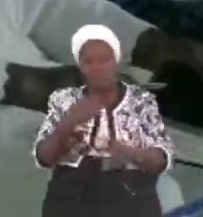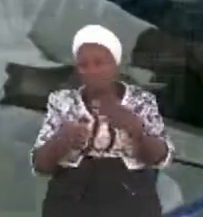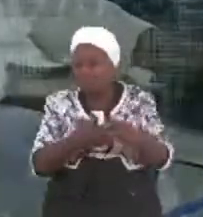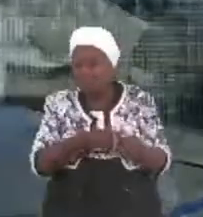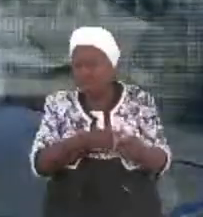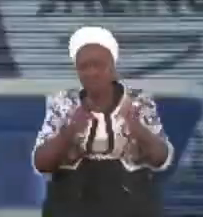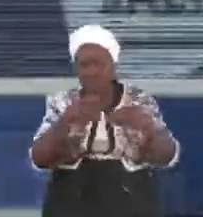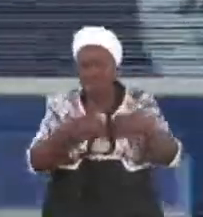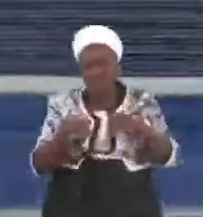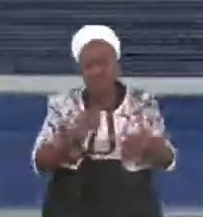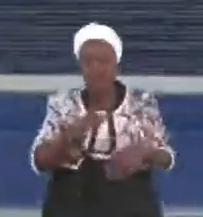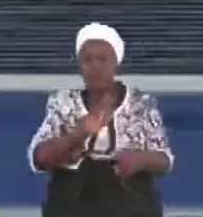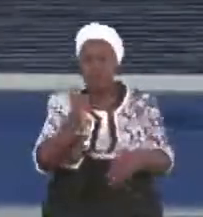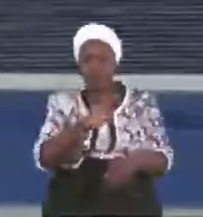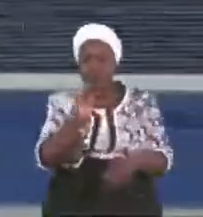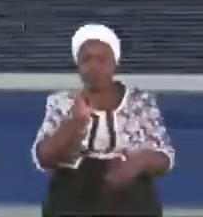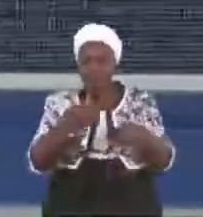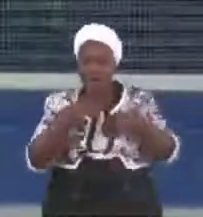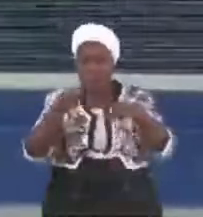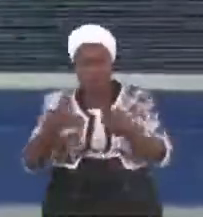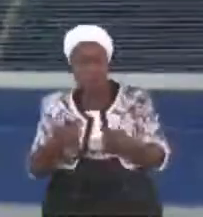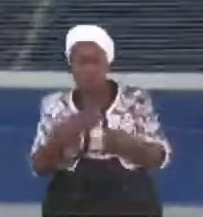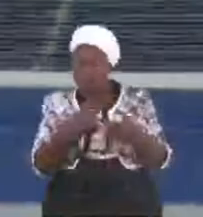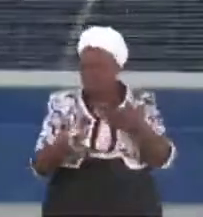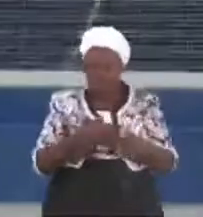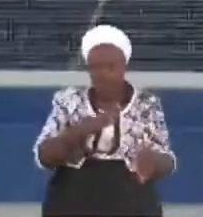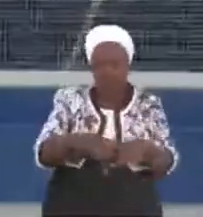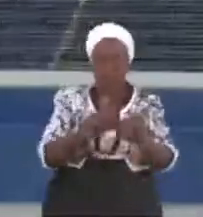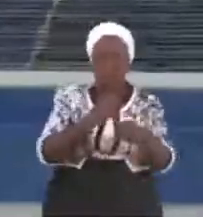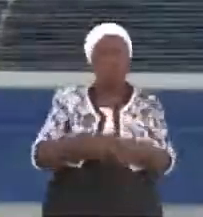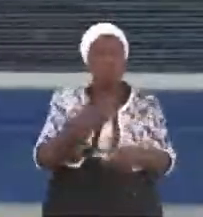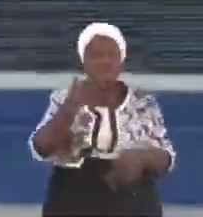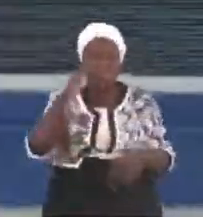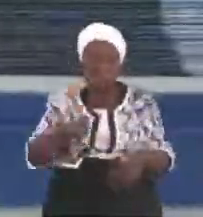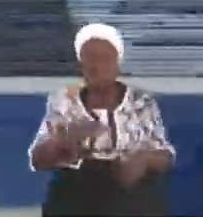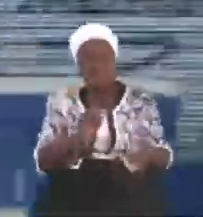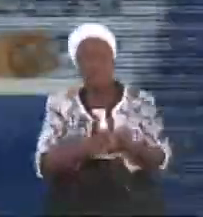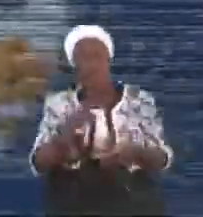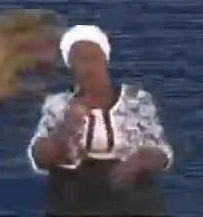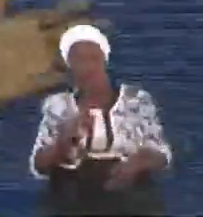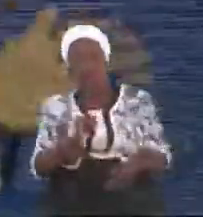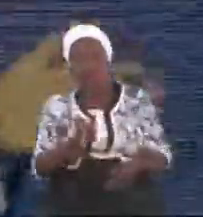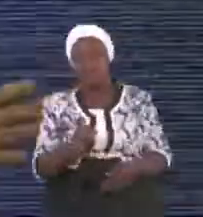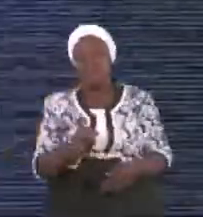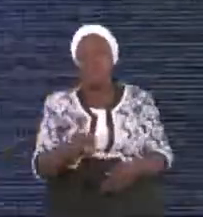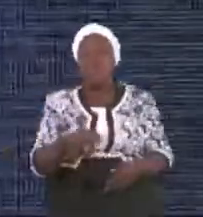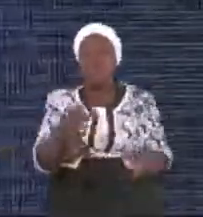as fait, quel que soit là où tu es parti, quelles que soient les atrocités et même le mal que tu as commis, comme tu reviens ce